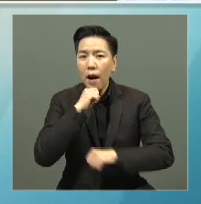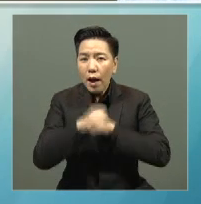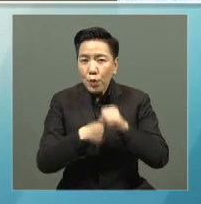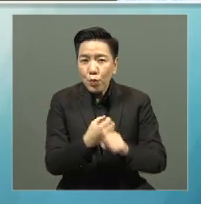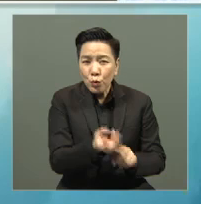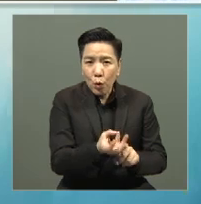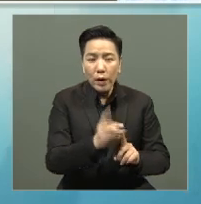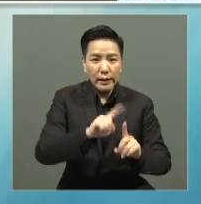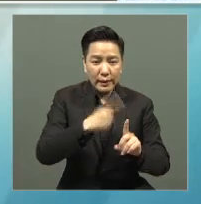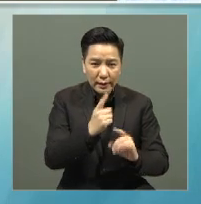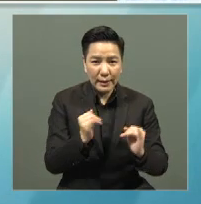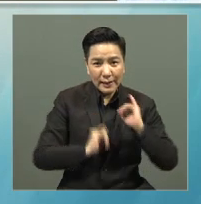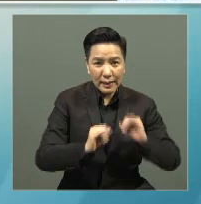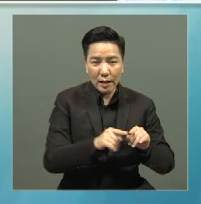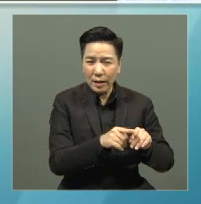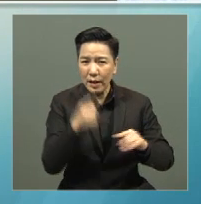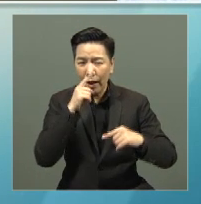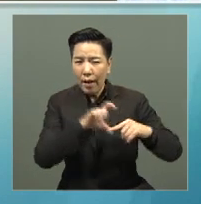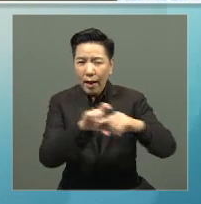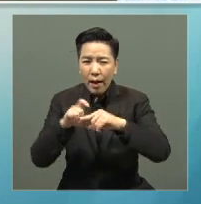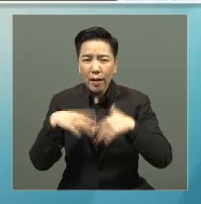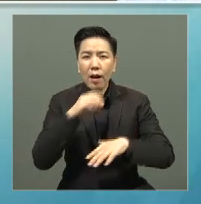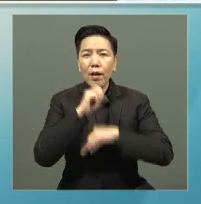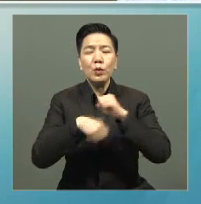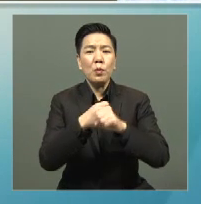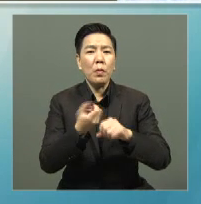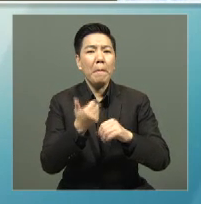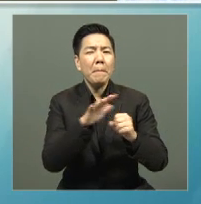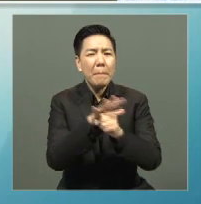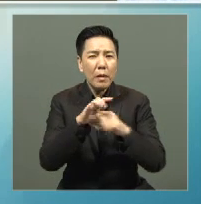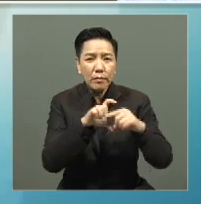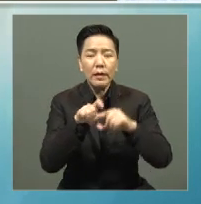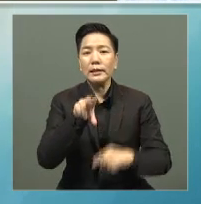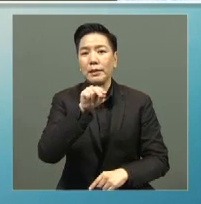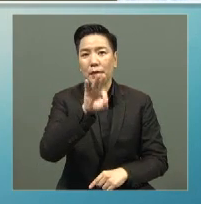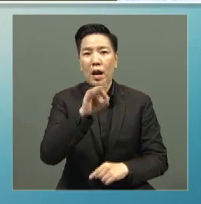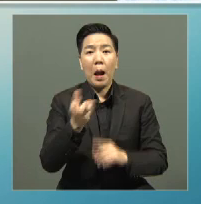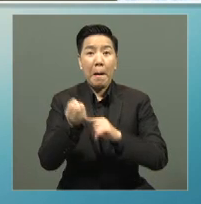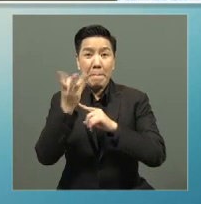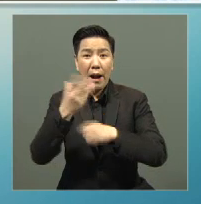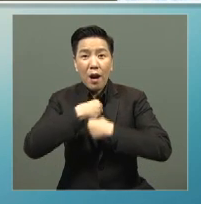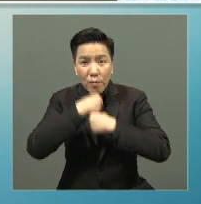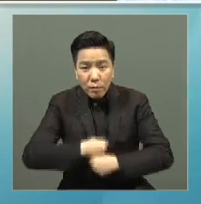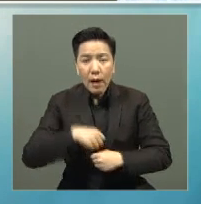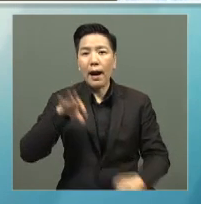รายนะครับเรื่องของอายุน้อยที่สุดยืนอยู่ที่1เดือนแล้วก็อายุเฉลี่ยอยู่ที่ที่ 39ปีนะครับสูงสุดอยู่ที่ 97